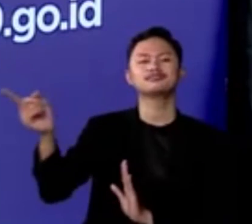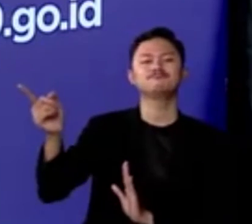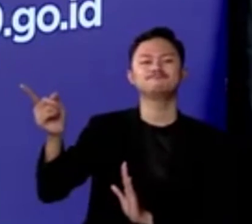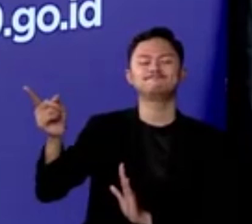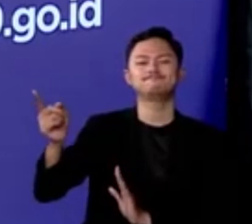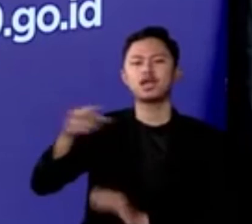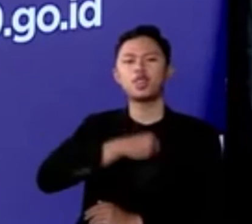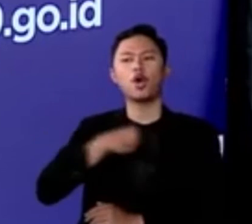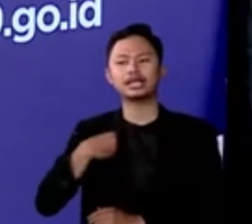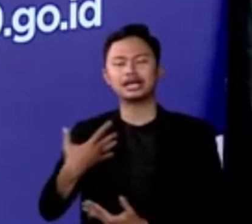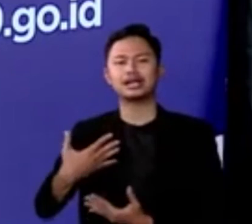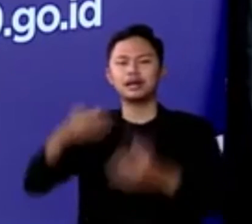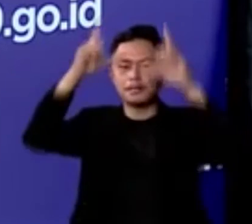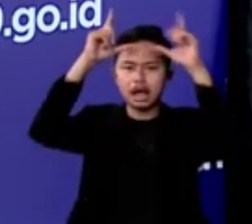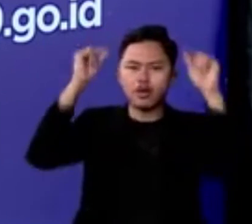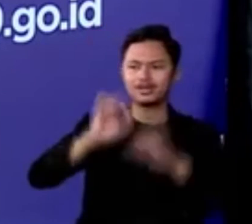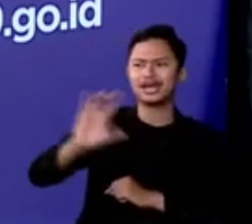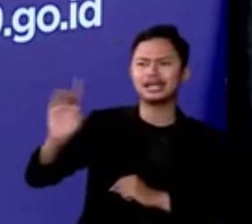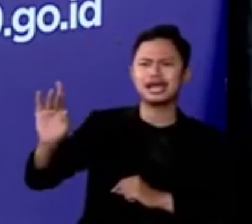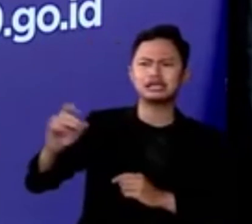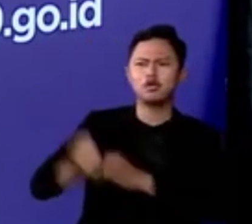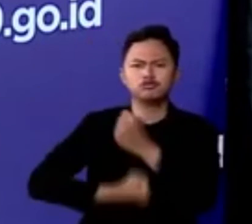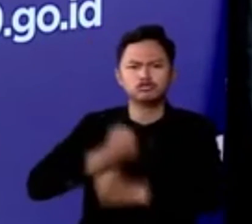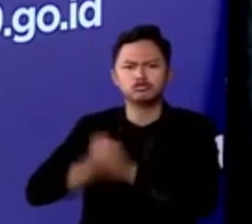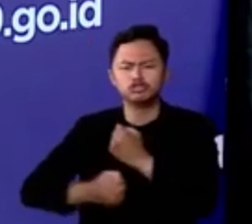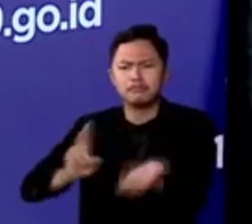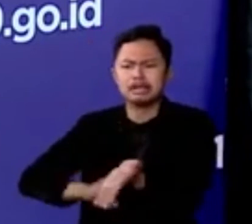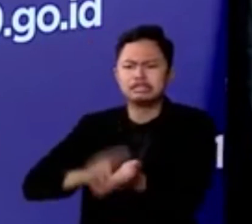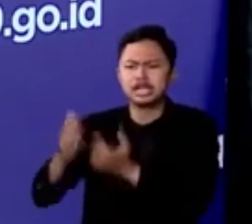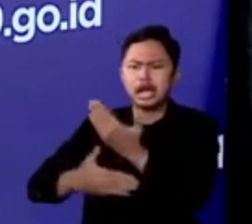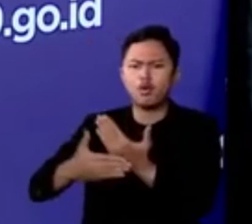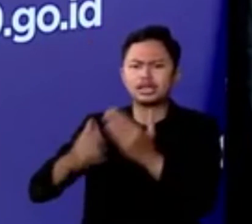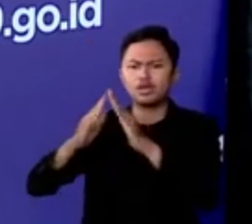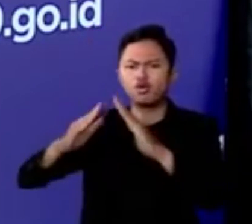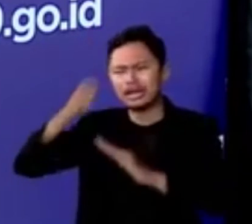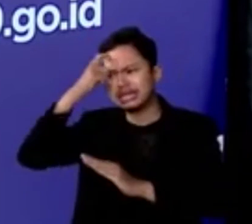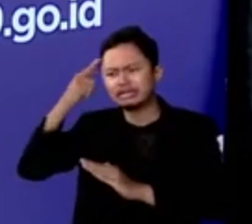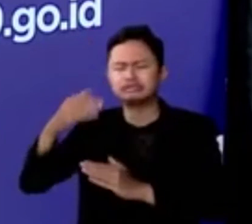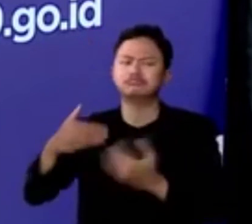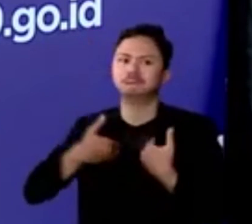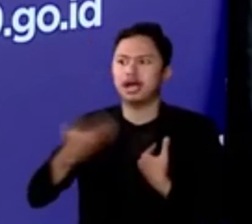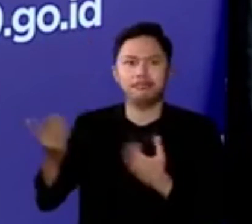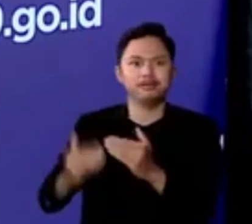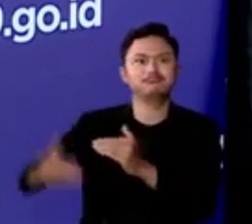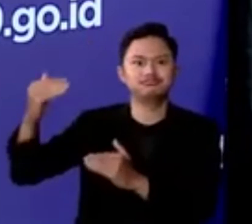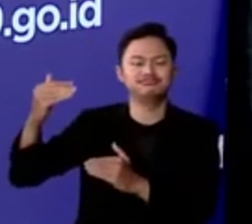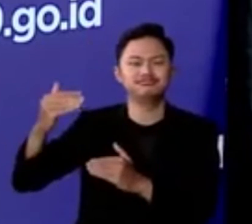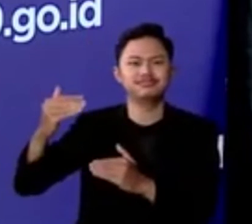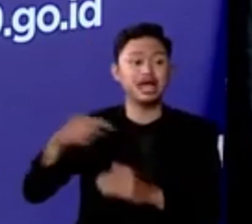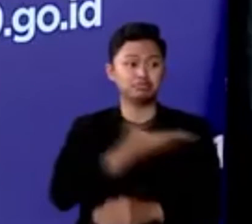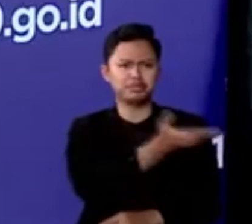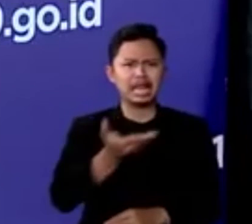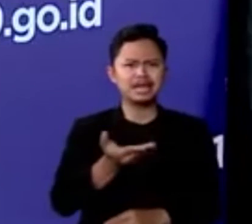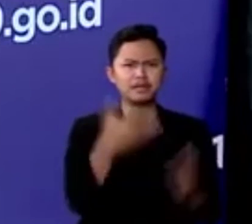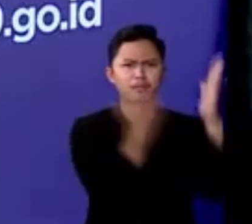perjuangan dokter dan udah kesehatan yang merawat pasien di rumah sakit mereka yang mengabaikan protokol kesehatan sehingga